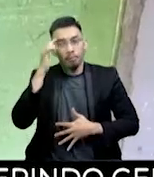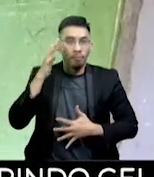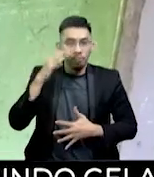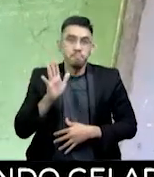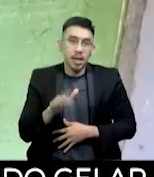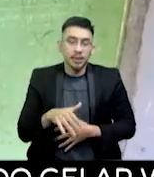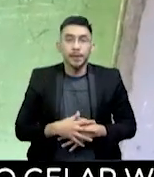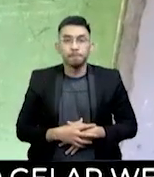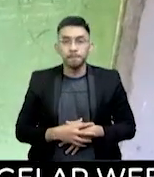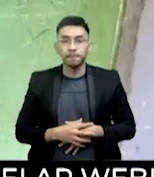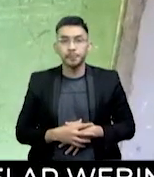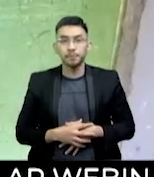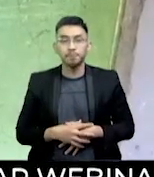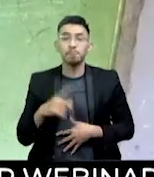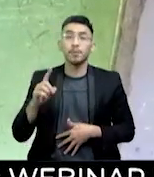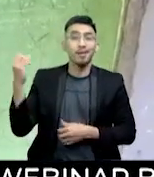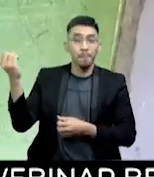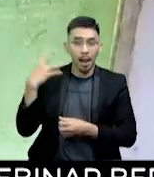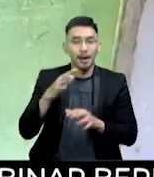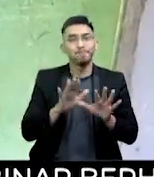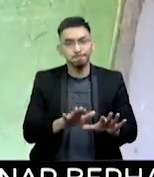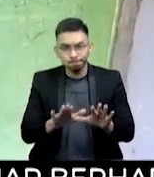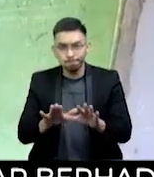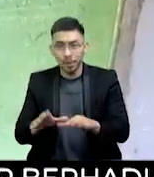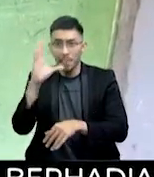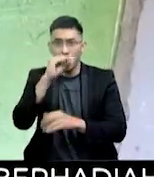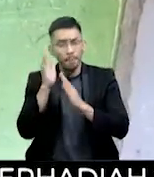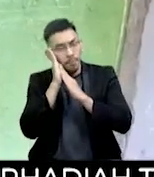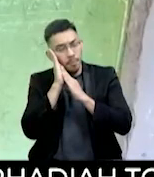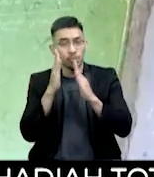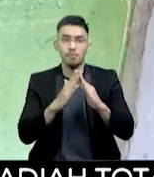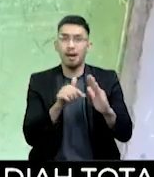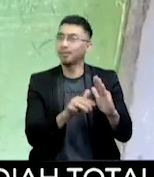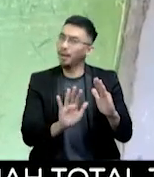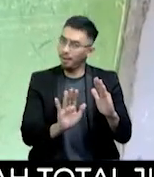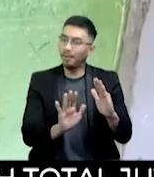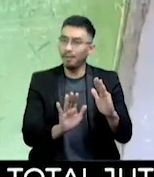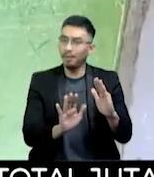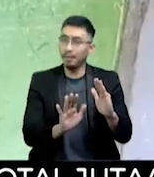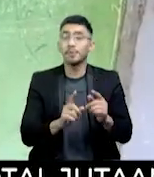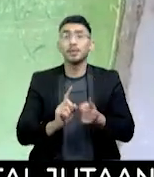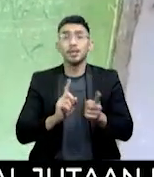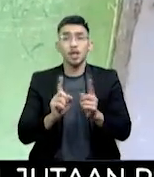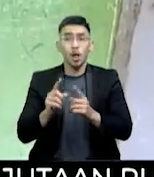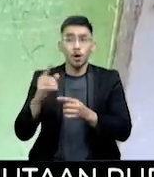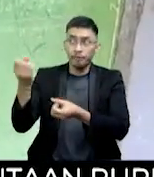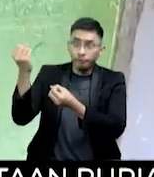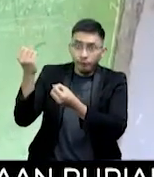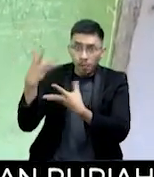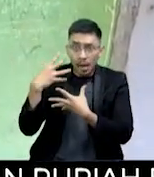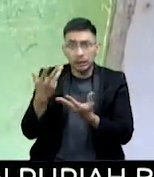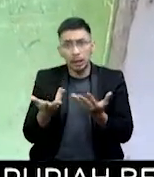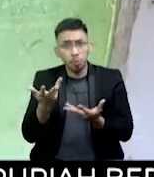boleh tidur di sini gitu kalau malam. Iya, kalau udah ada kabar kira-kiranya